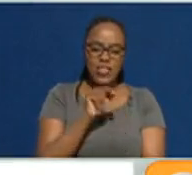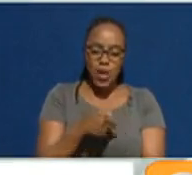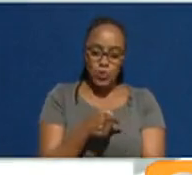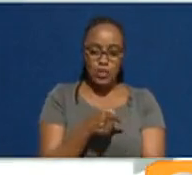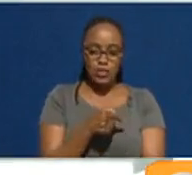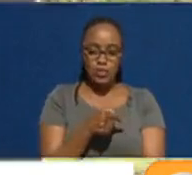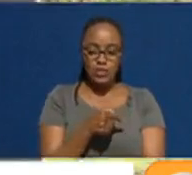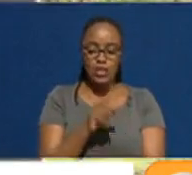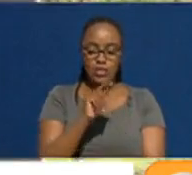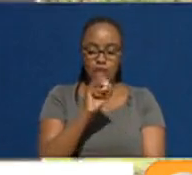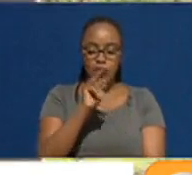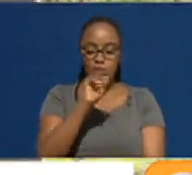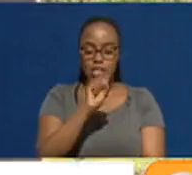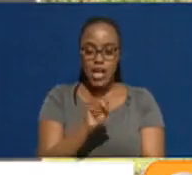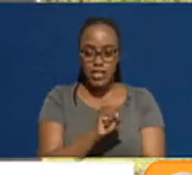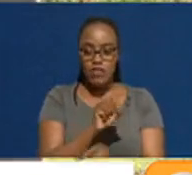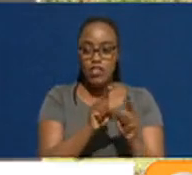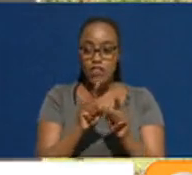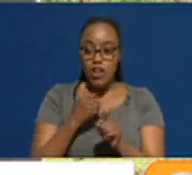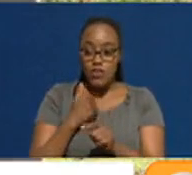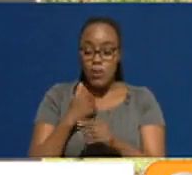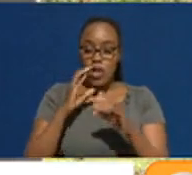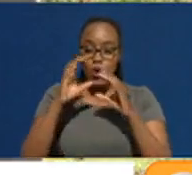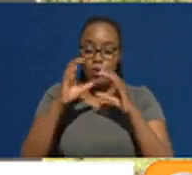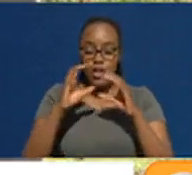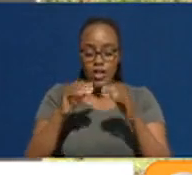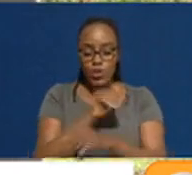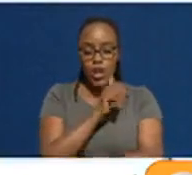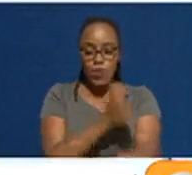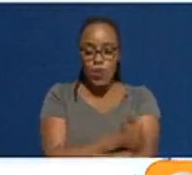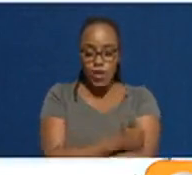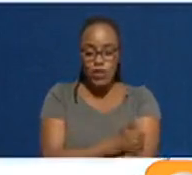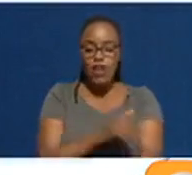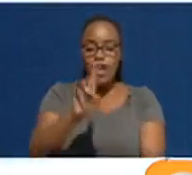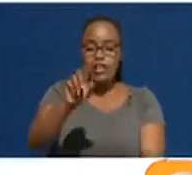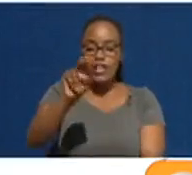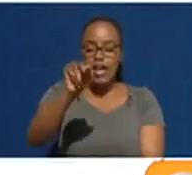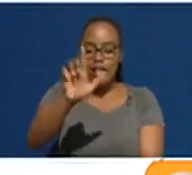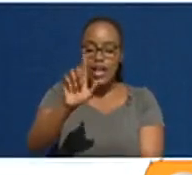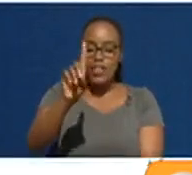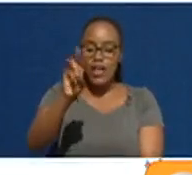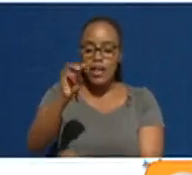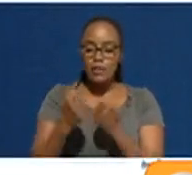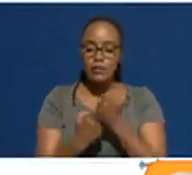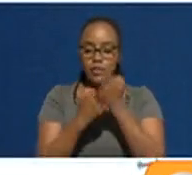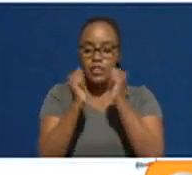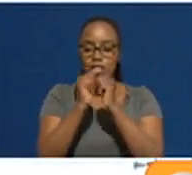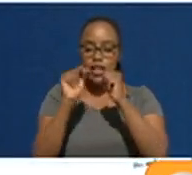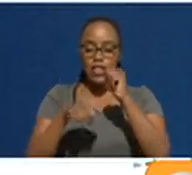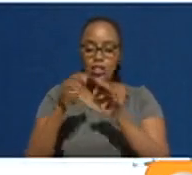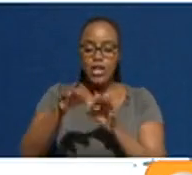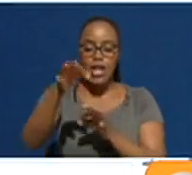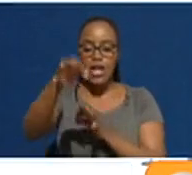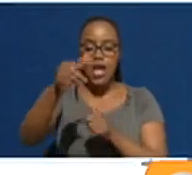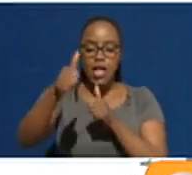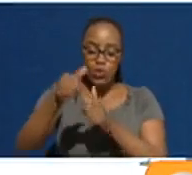metric tons. According to the National Irrigation Authority Communications Manager Daniel Nzozo, the dam will support an extra 10,000 acres, which